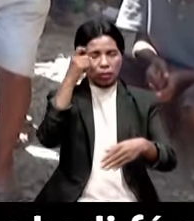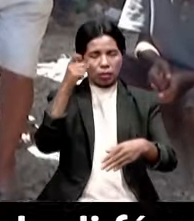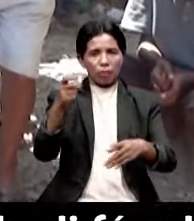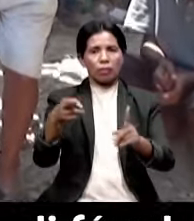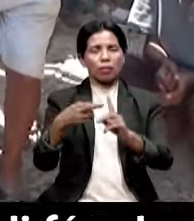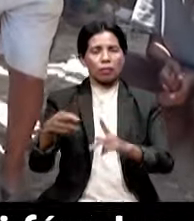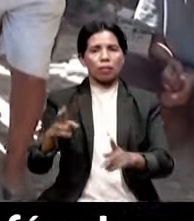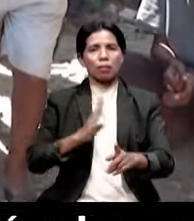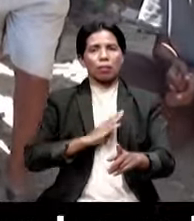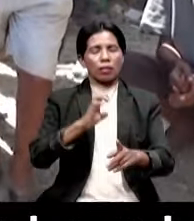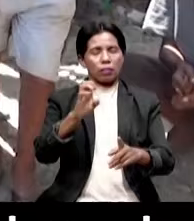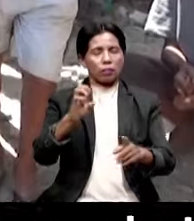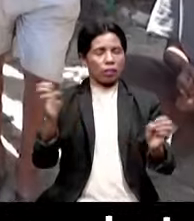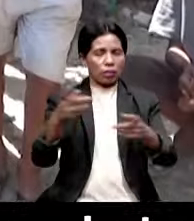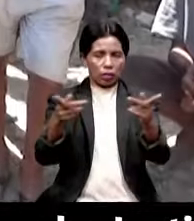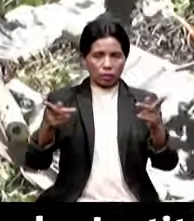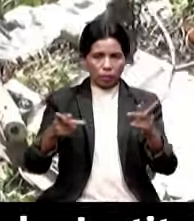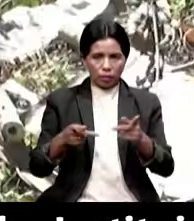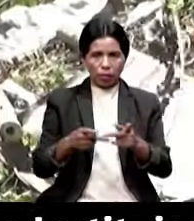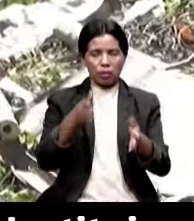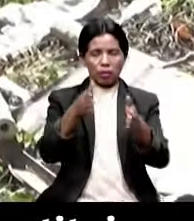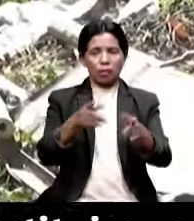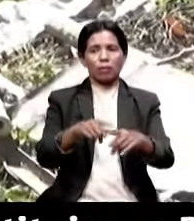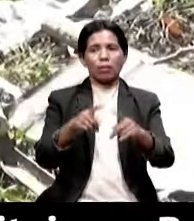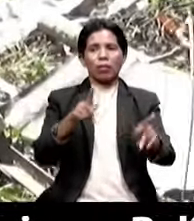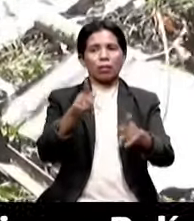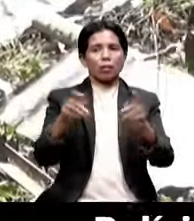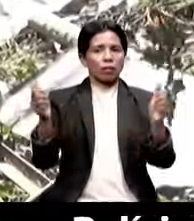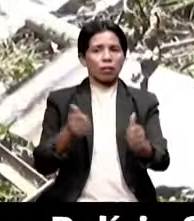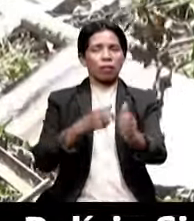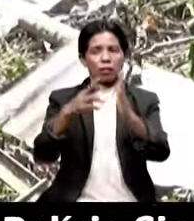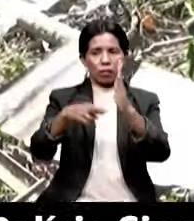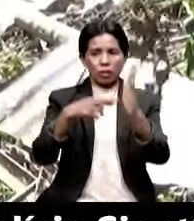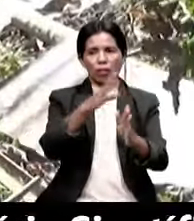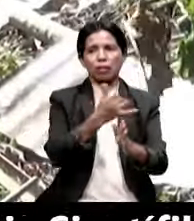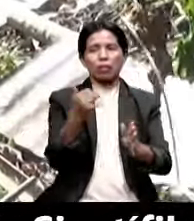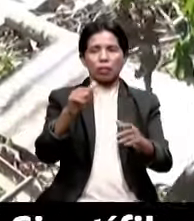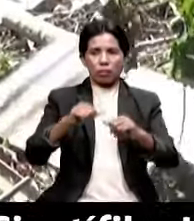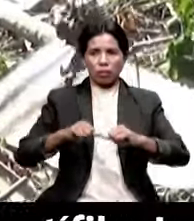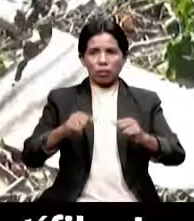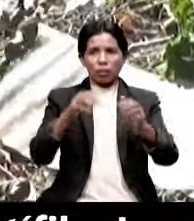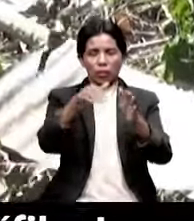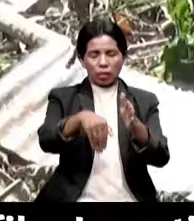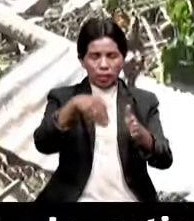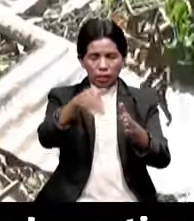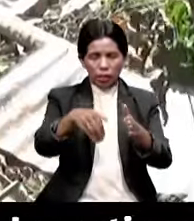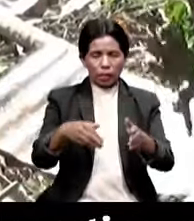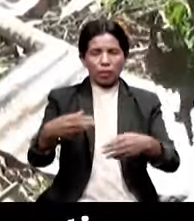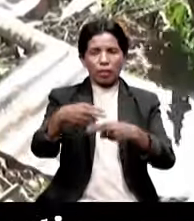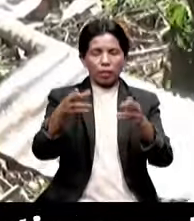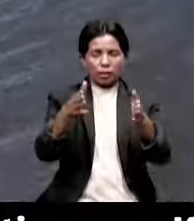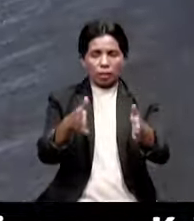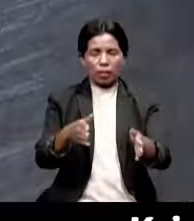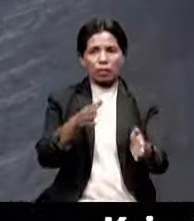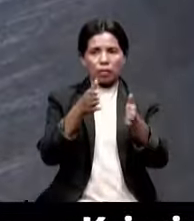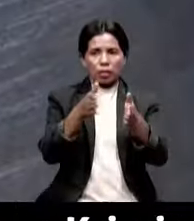cemitério público Bekusi la ihon espaço atu hakoi mate isin. Mai be komendari la kompri regulamentu ne, nune sira kontinua ke raikua ki ha uma oin, o di hakoi